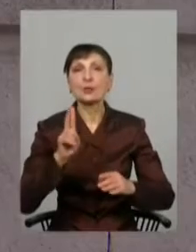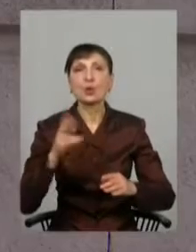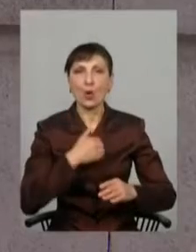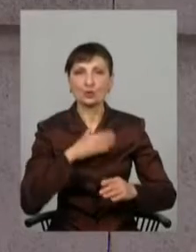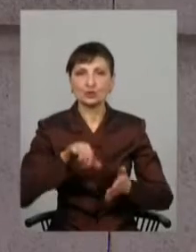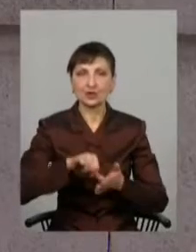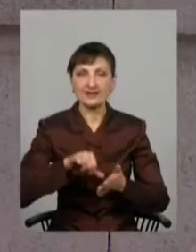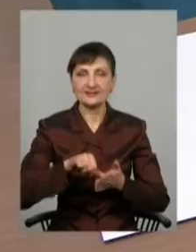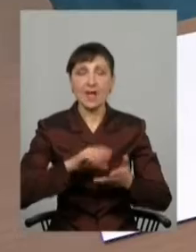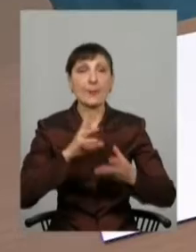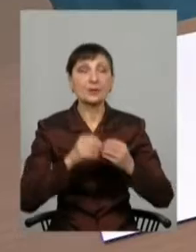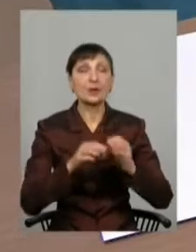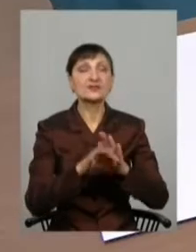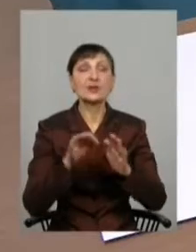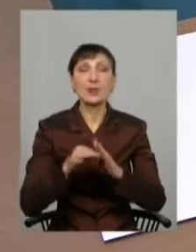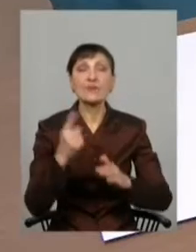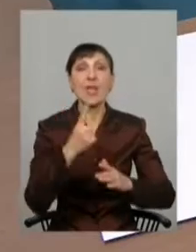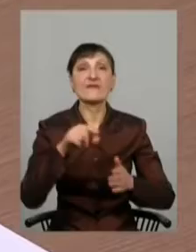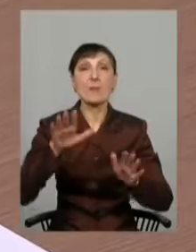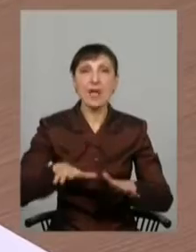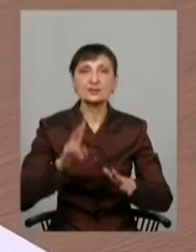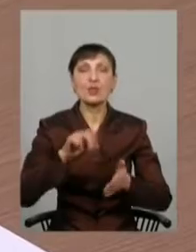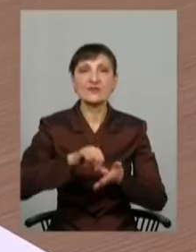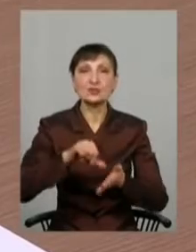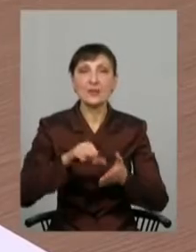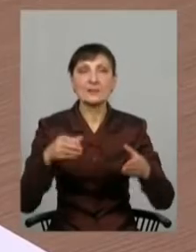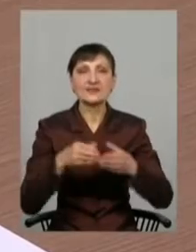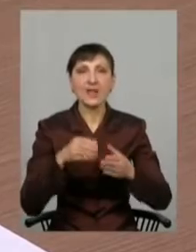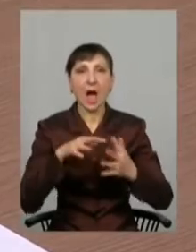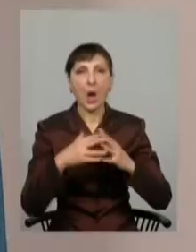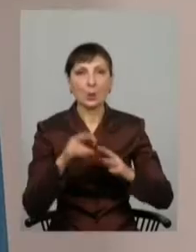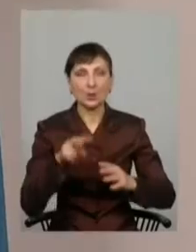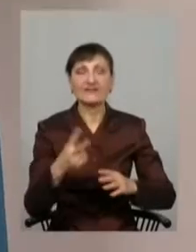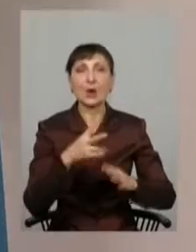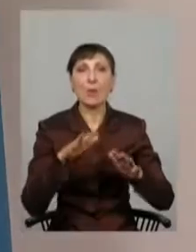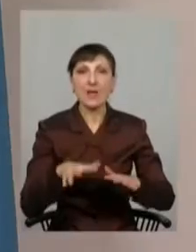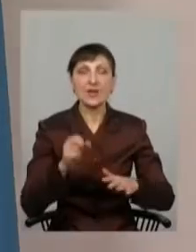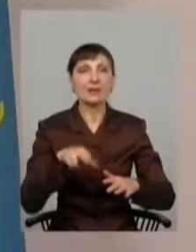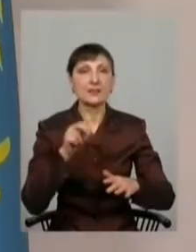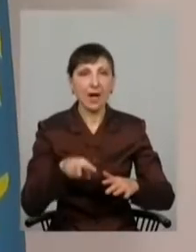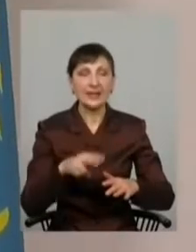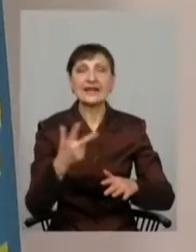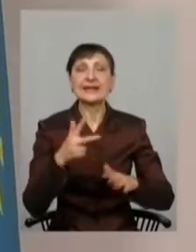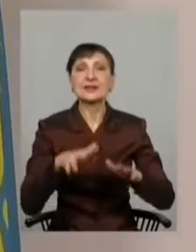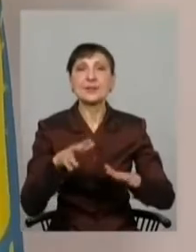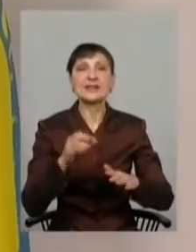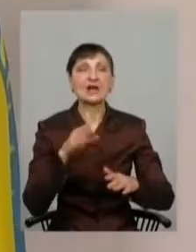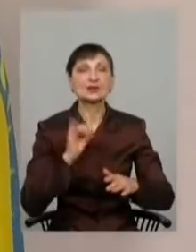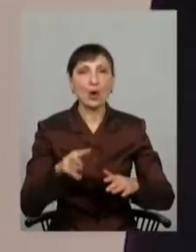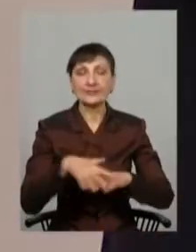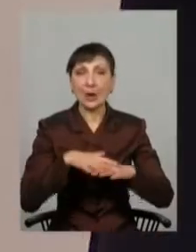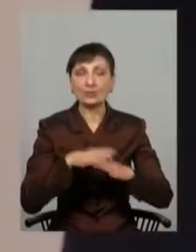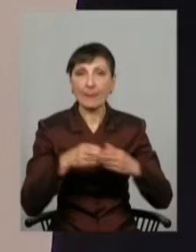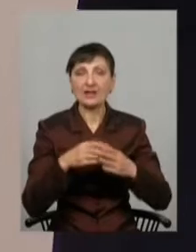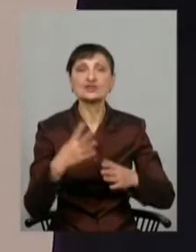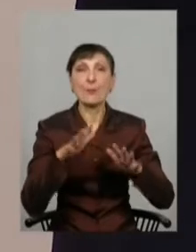маслихата. По итогам жеребьевки первым выступит представитель от партии «Аул», вторым – «Адал», «Акжол» идет третьим, Народная партия